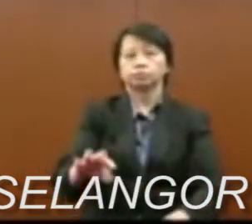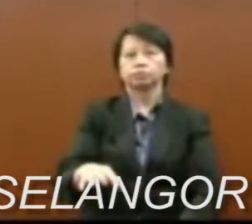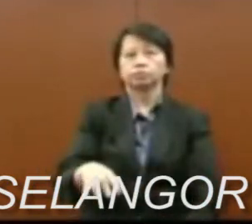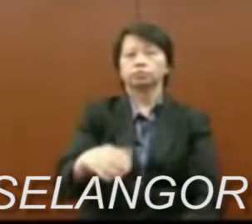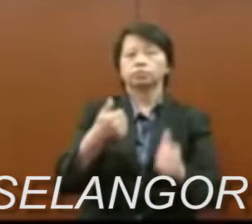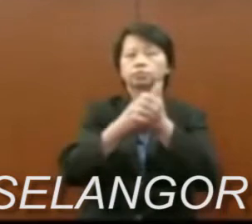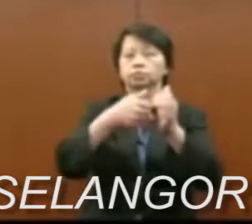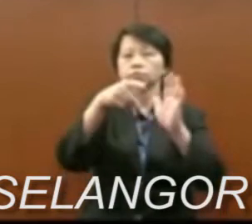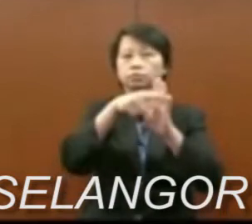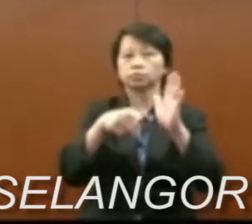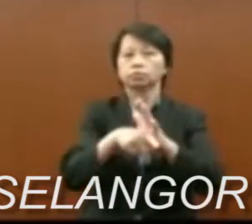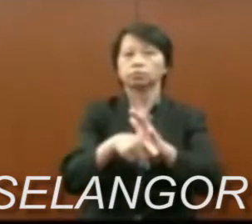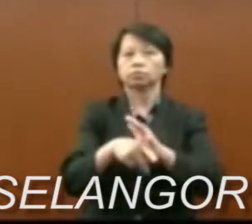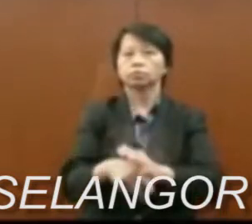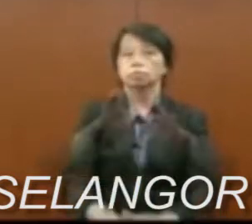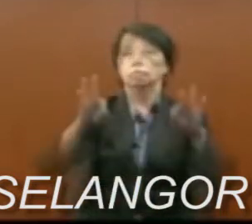Perkara peraturan dibangkitkan.